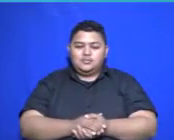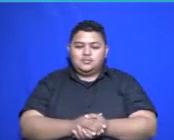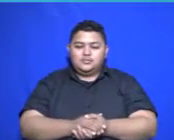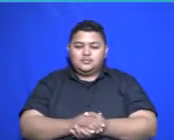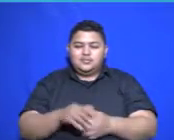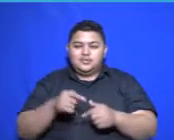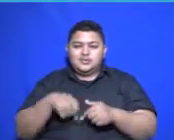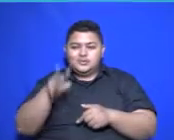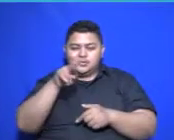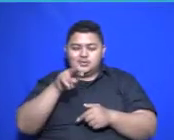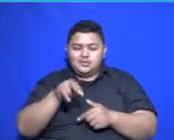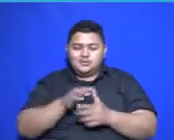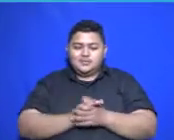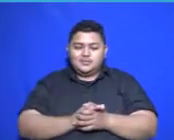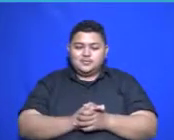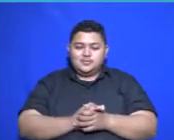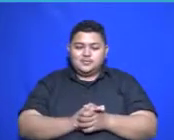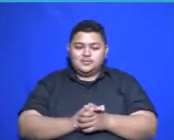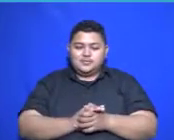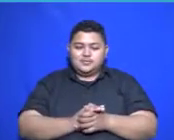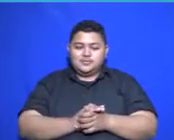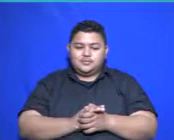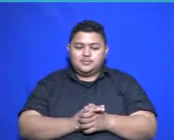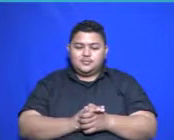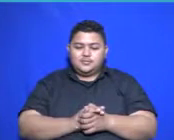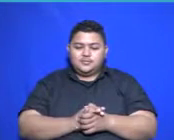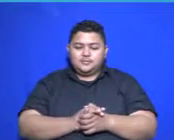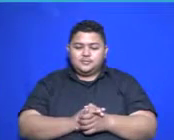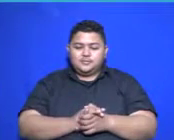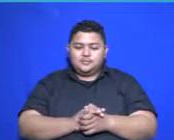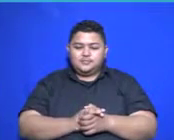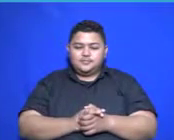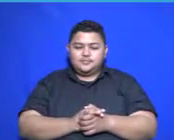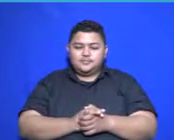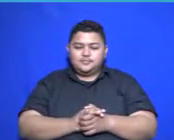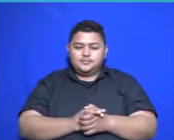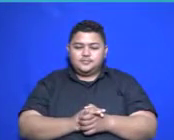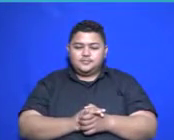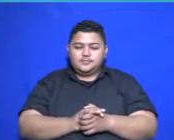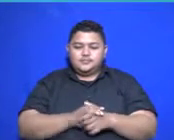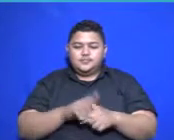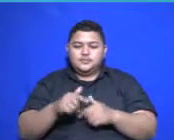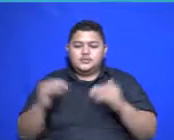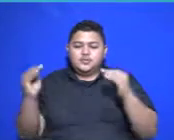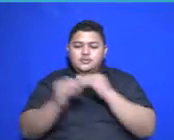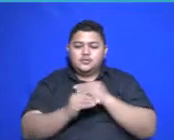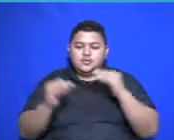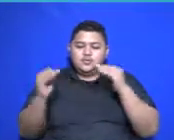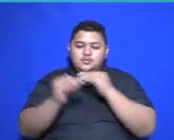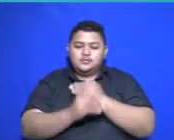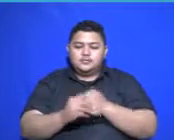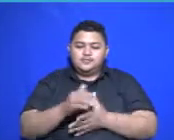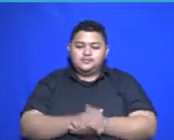kita lihat riset yang tadi menghasilkan satu inovasi berikutnya. Inovasi di bidang transportasi.